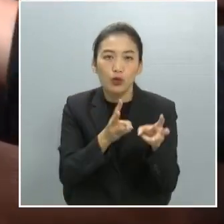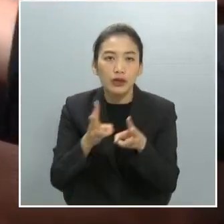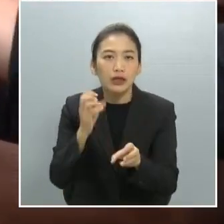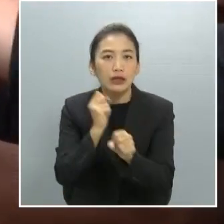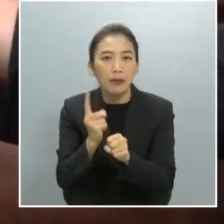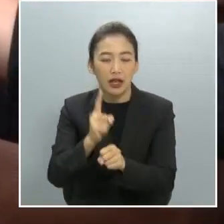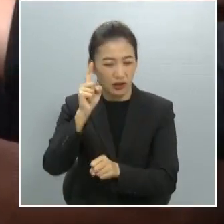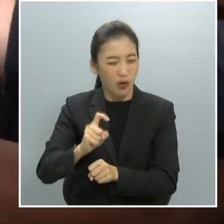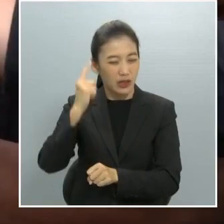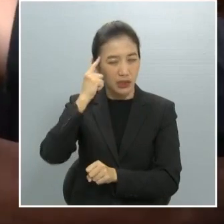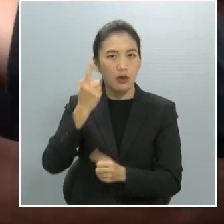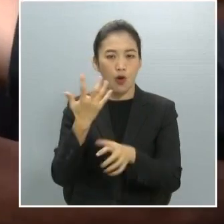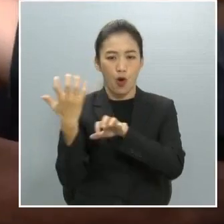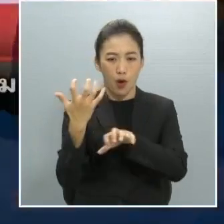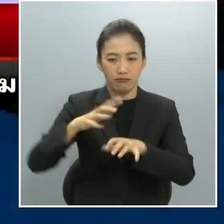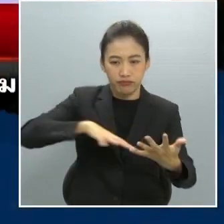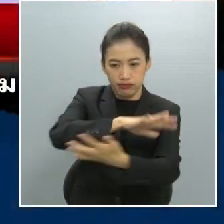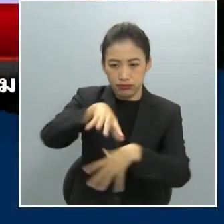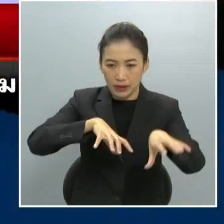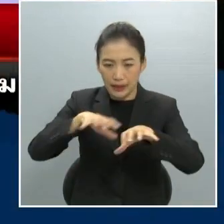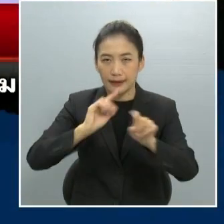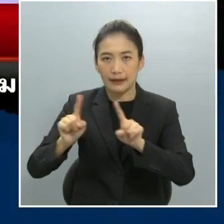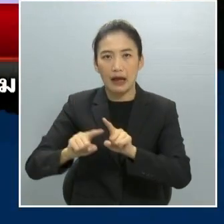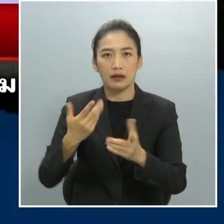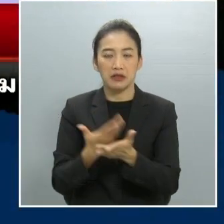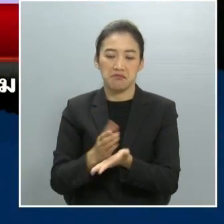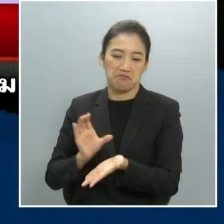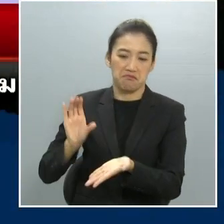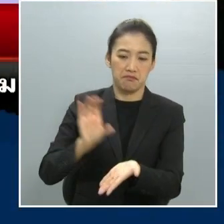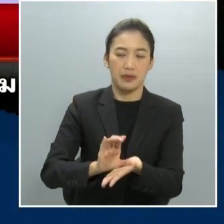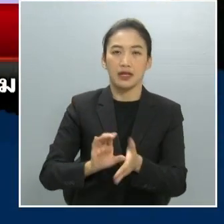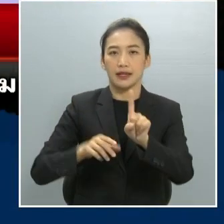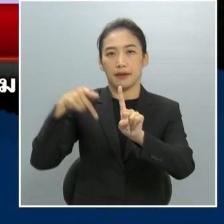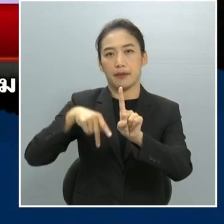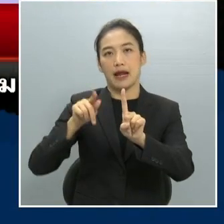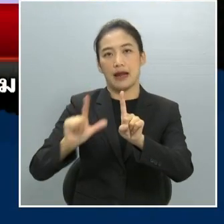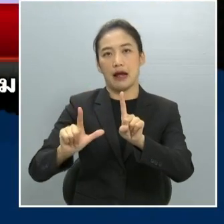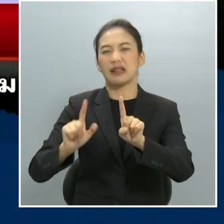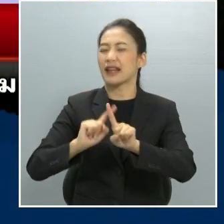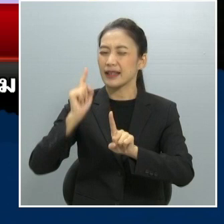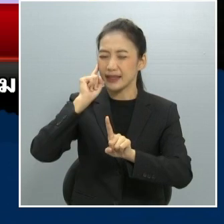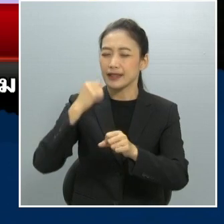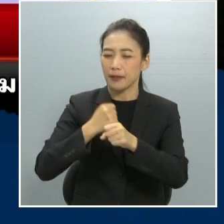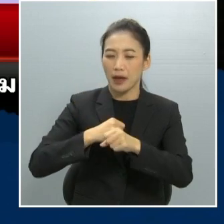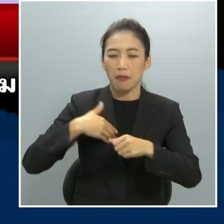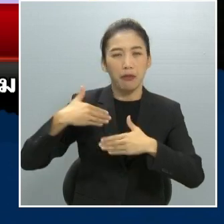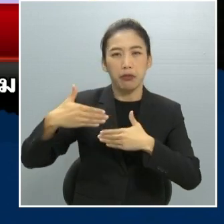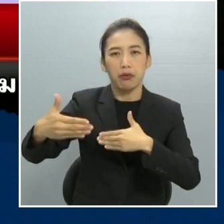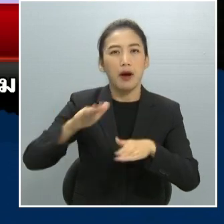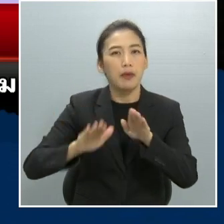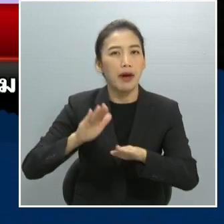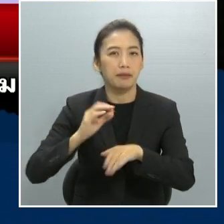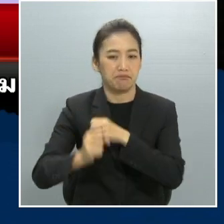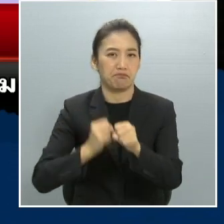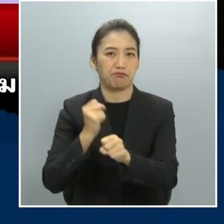ณ 1,000 ล้านบาทแต่การดำเนินการเรื่องนี้ไม่น่าจะเกิน2ปีนะคะดังนั้นจะได้ใช้รถไฟฟ้า20บาทตลอดสาย